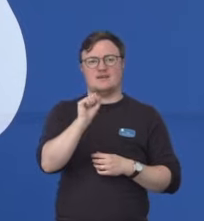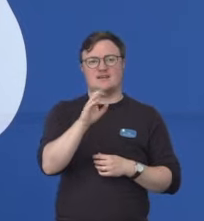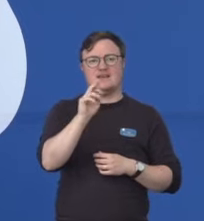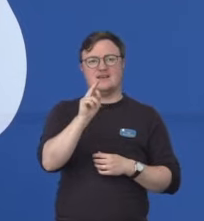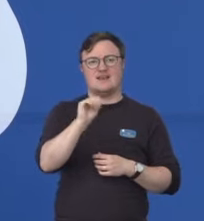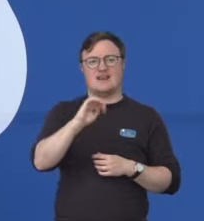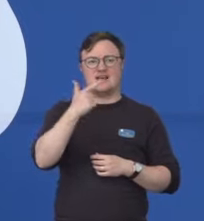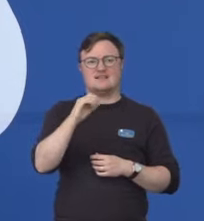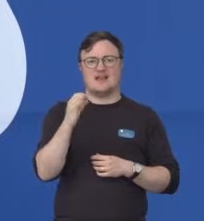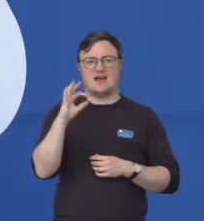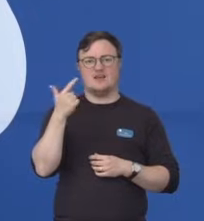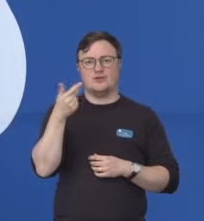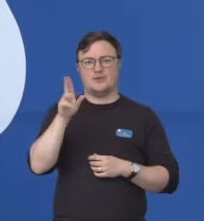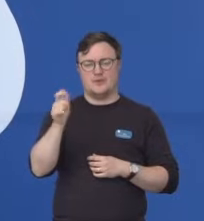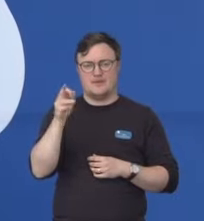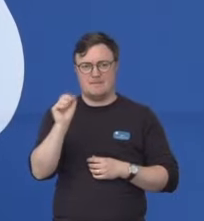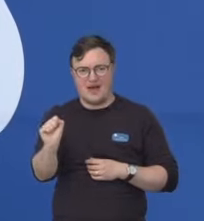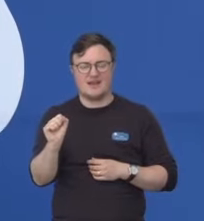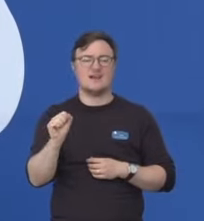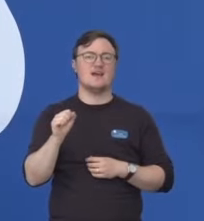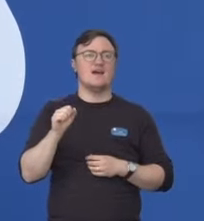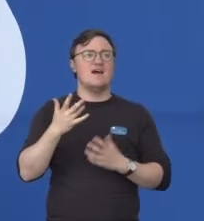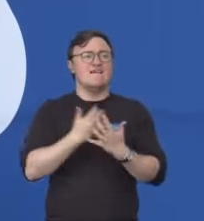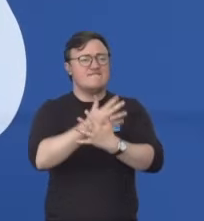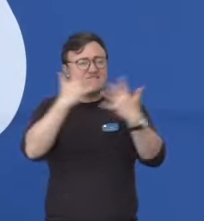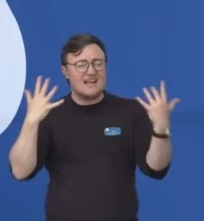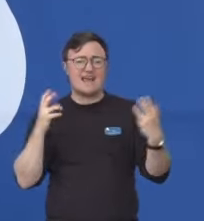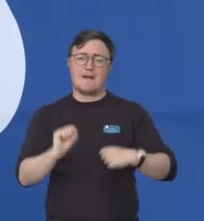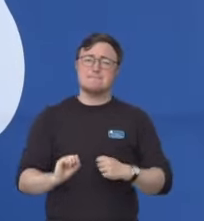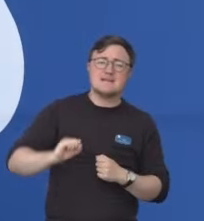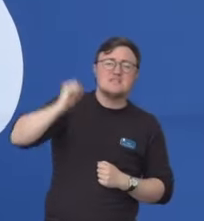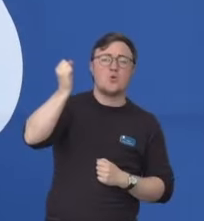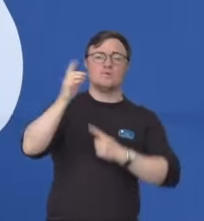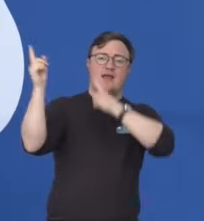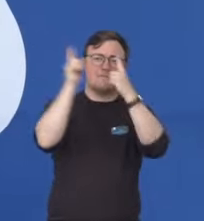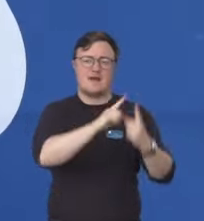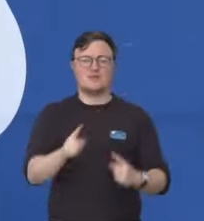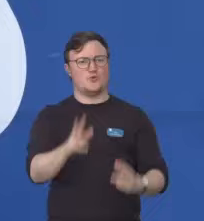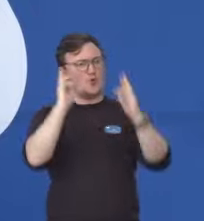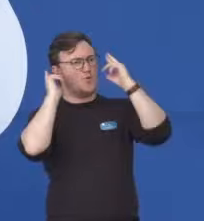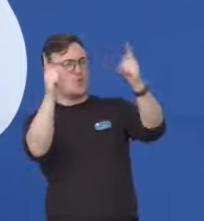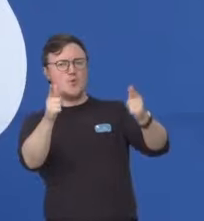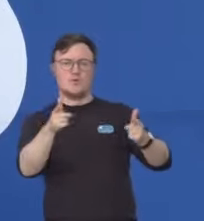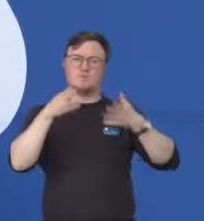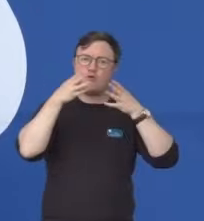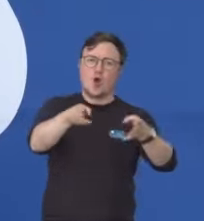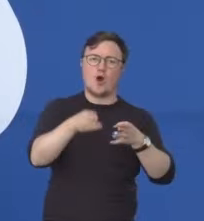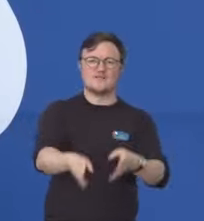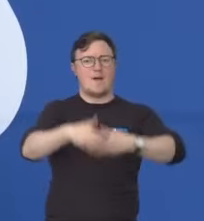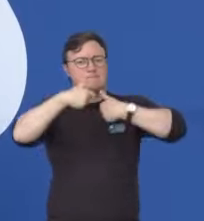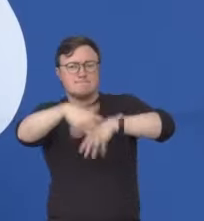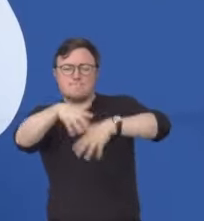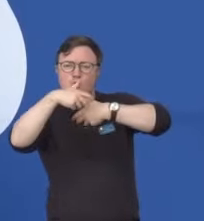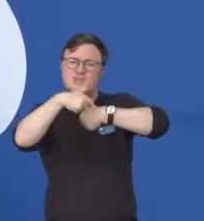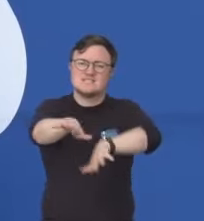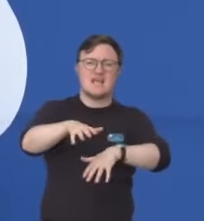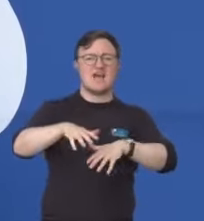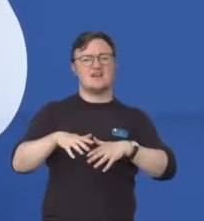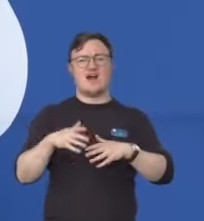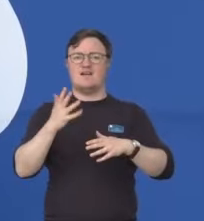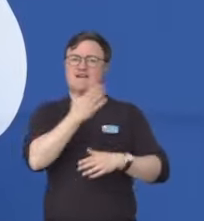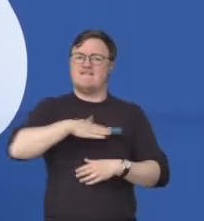att så här, Greta Thunberg lyckades få liksom miljontals människor att gå ut på gatorna och liksom protestera för en annan